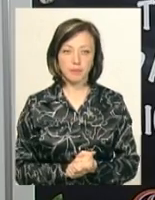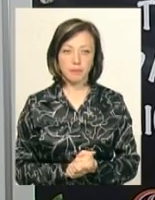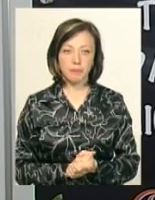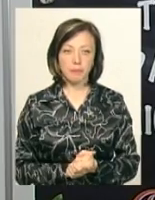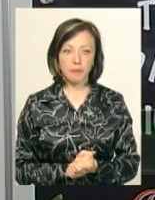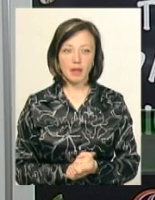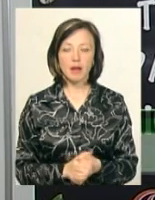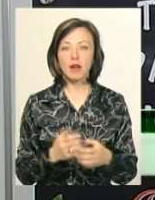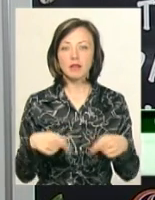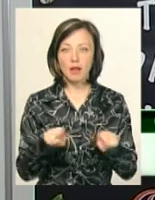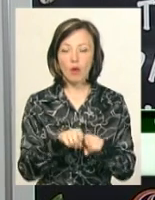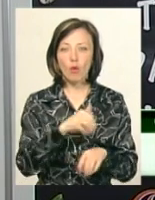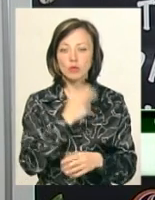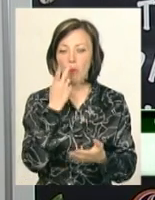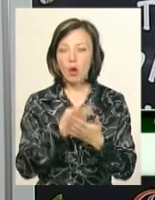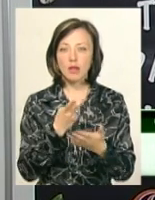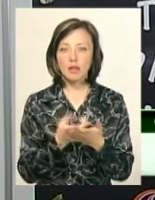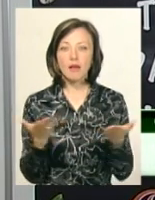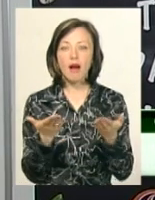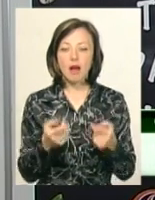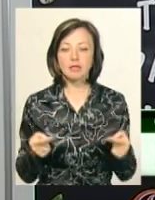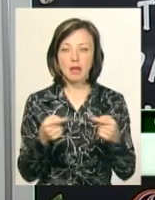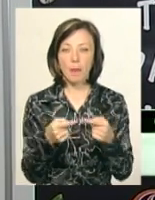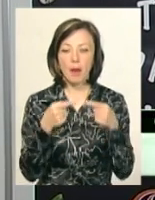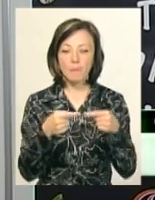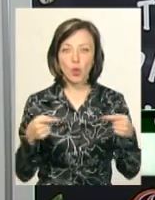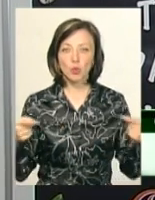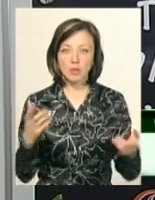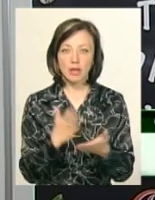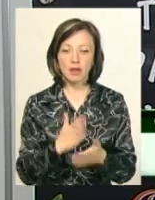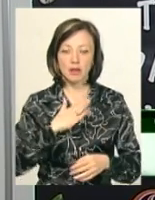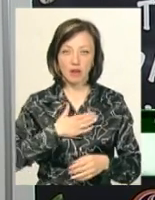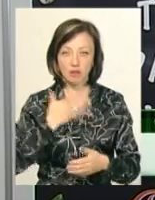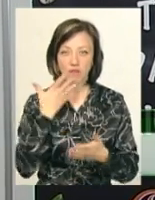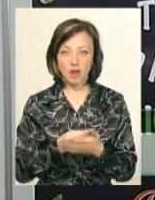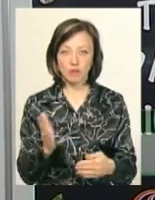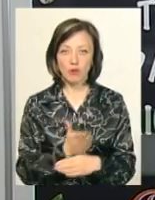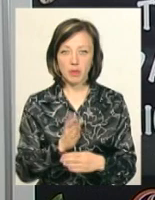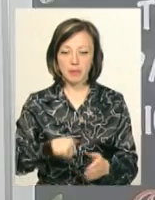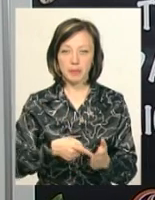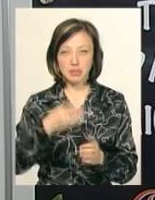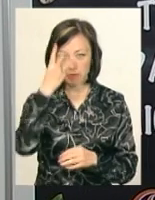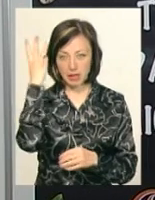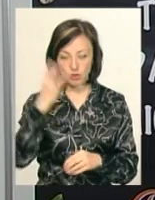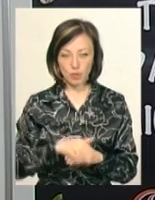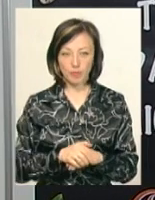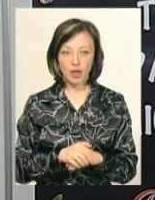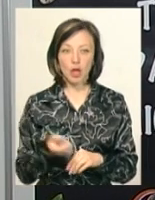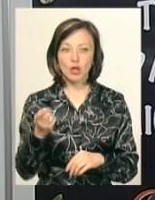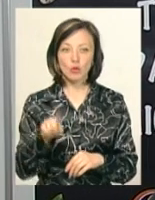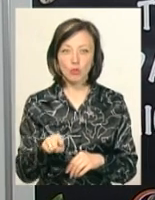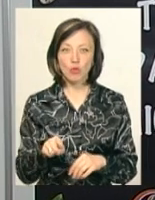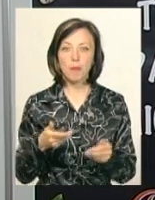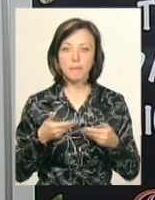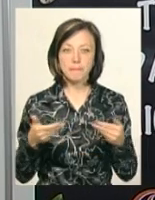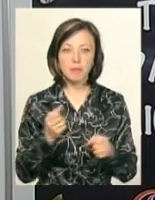ми хочемо показати споживачу, яка саме продукція є продукцією власного виробництва міста Хмельницького. Тому